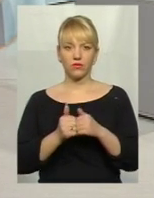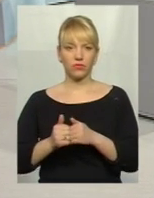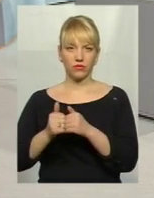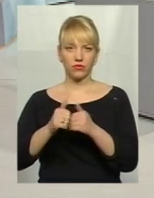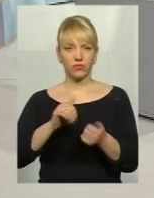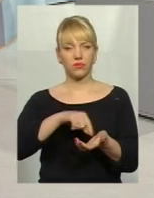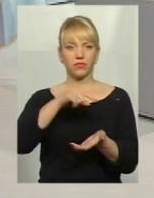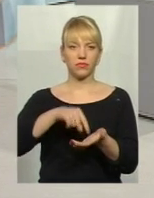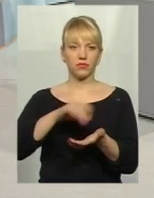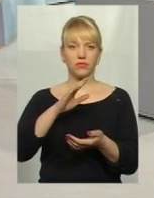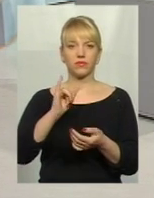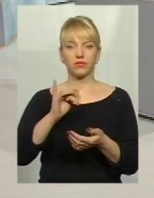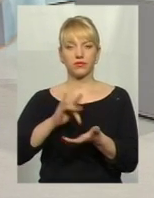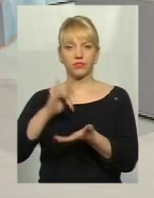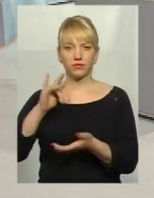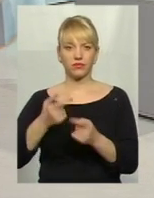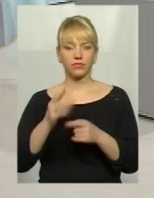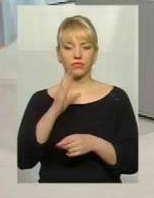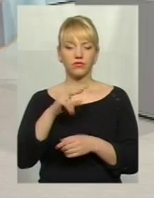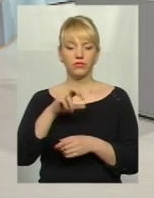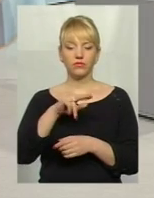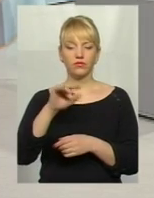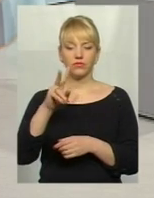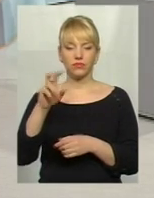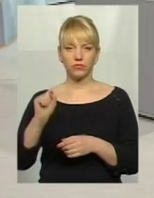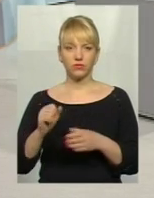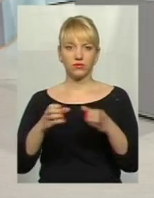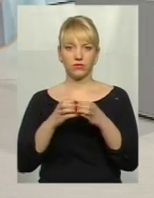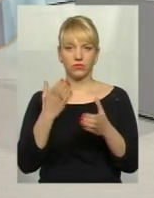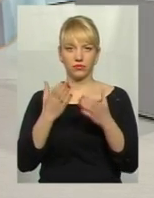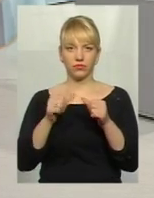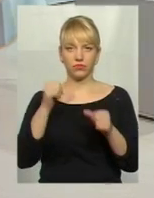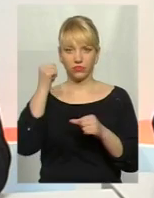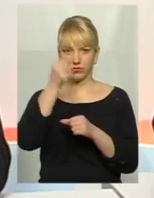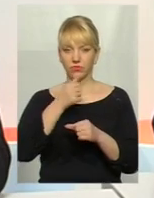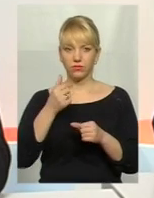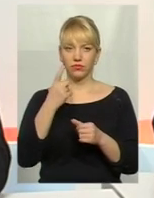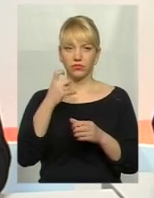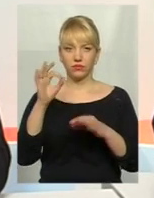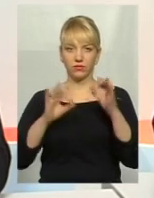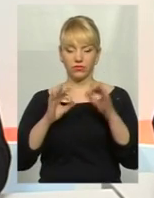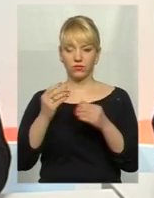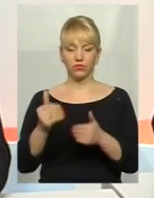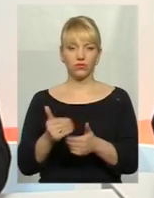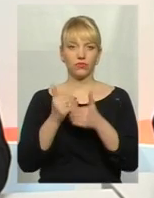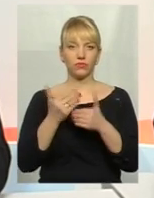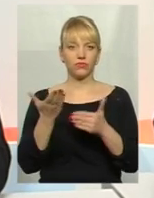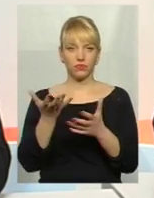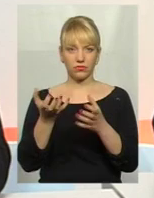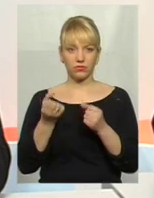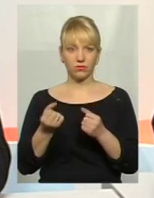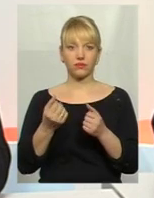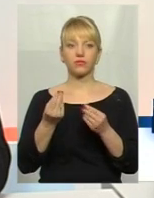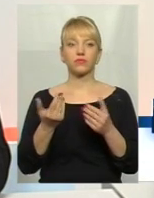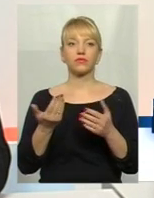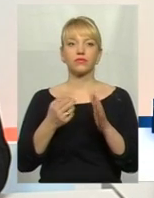центрів, Волочиська громада в минулому році, якщо взяти за 100% отриману суму субвенції цих коштів, які